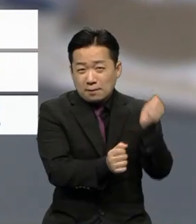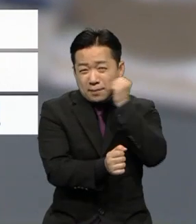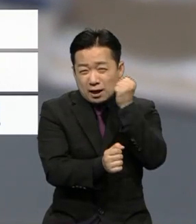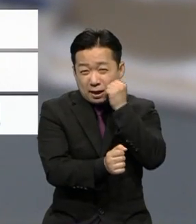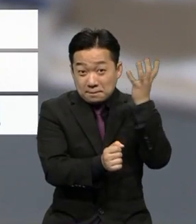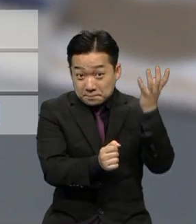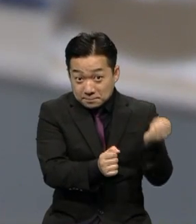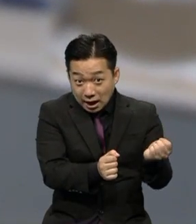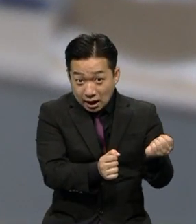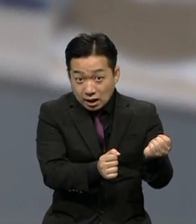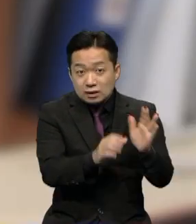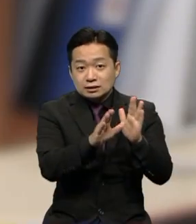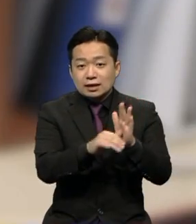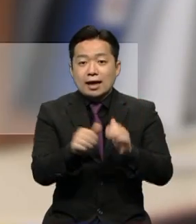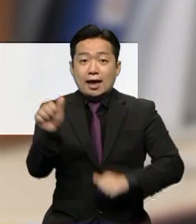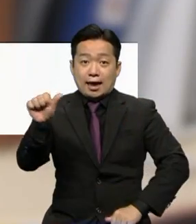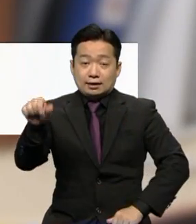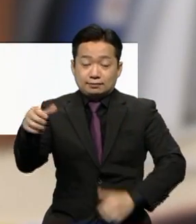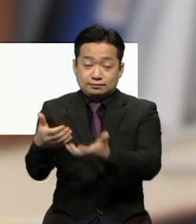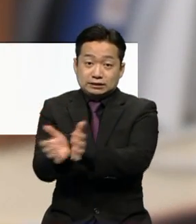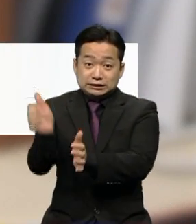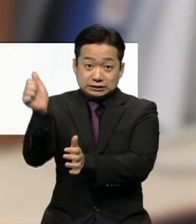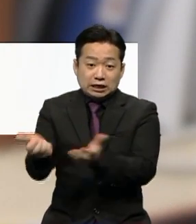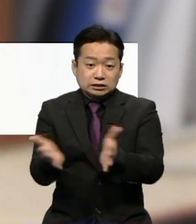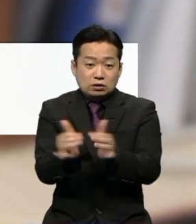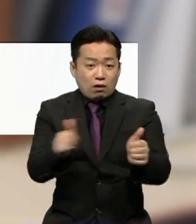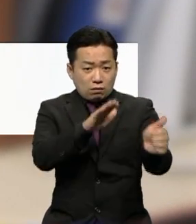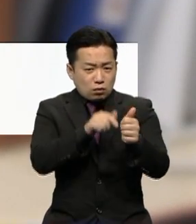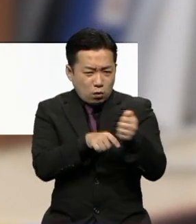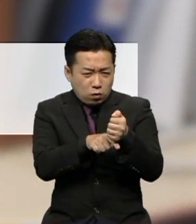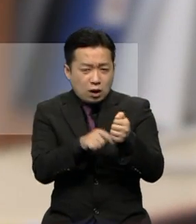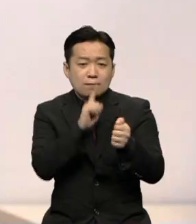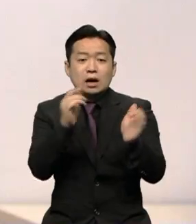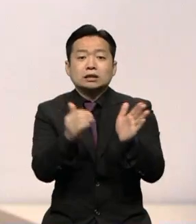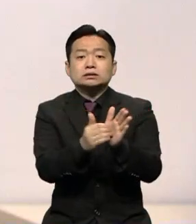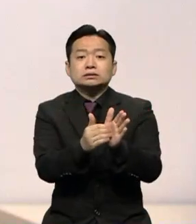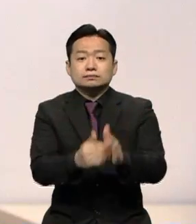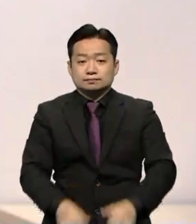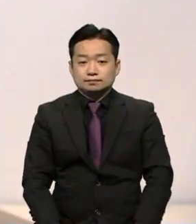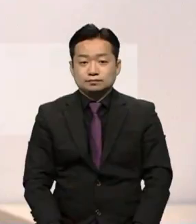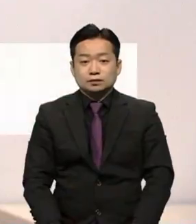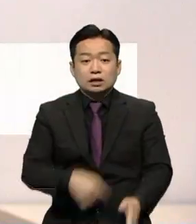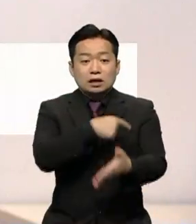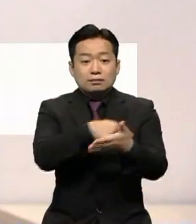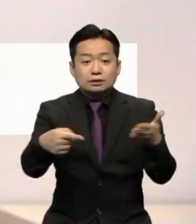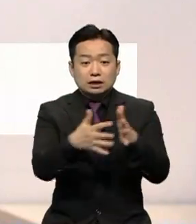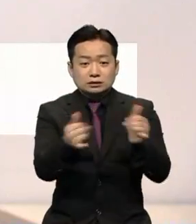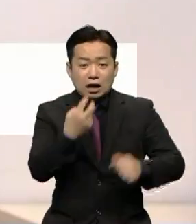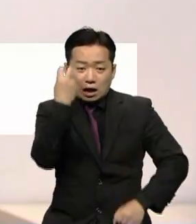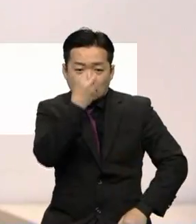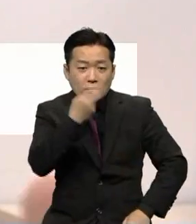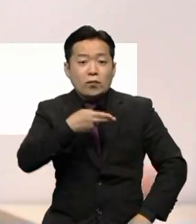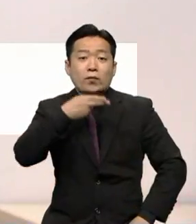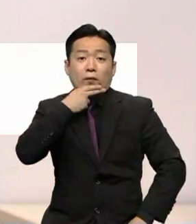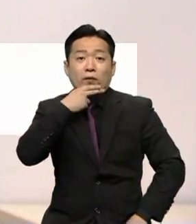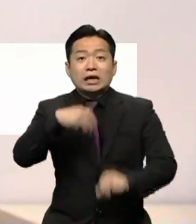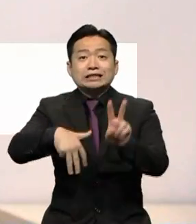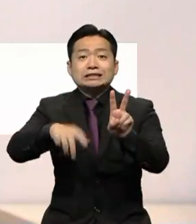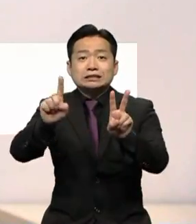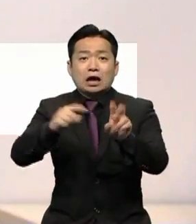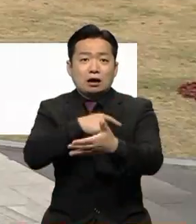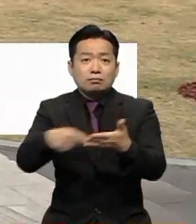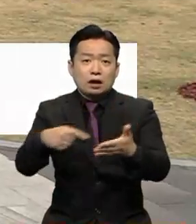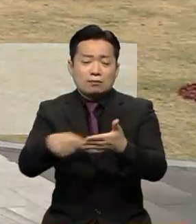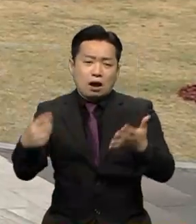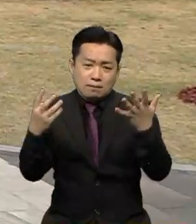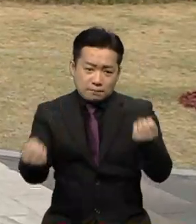잇따랐는데 당시 A 부서장의 부서 직원들만 조사했다는 겁니다. 피해자 보호 조치도 제대로 되고 있지 않고 2차 피해도 발생하고 있는